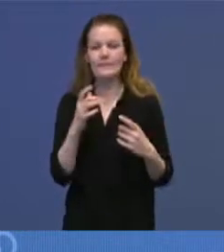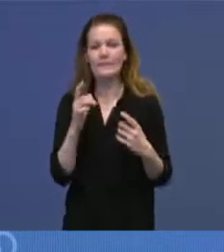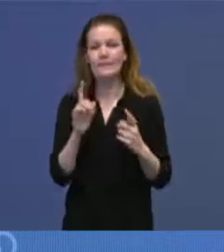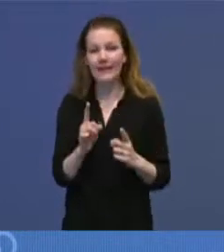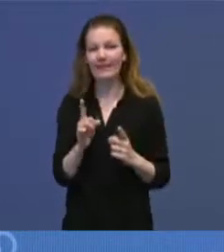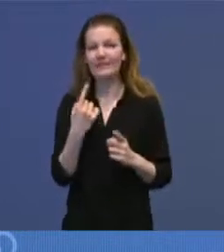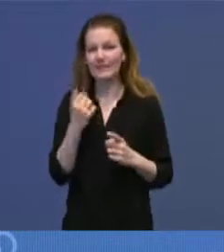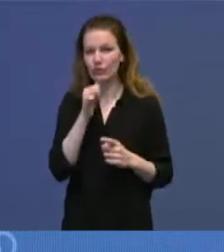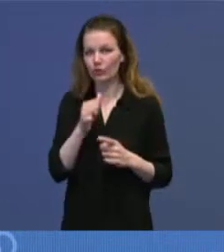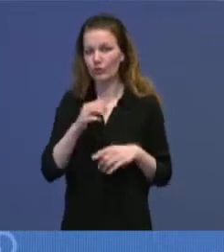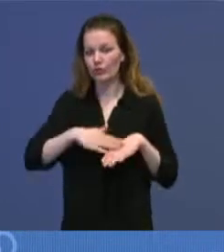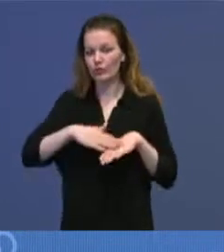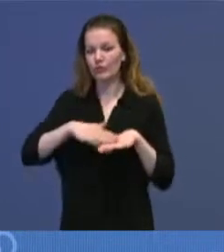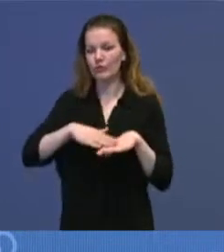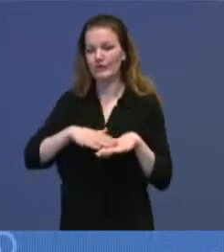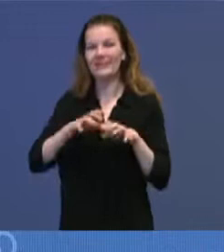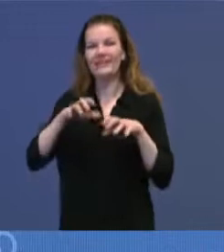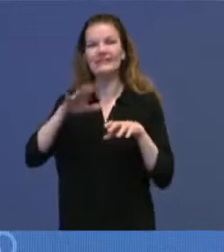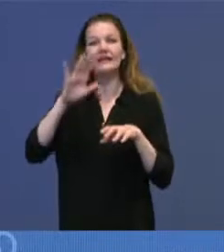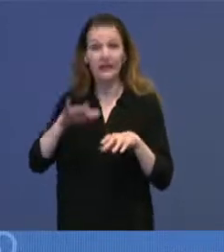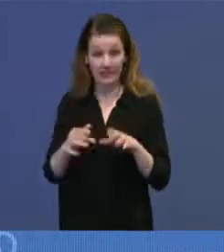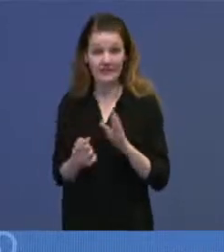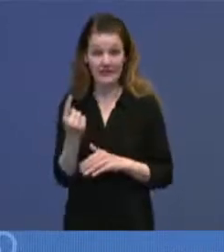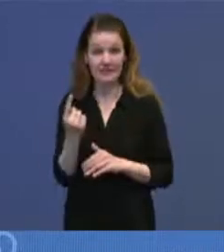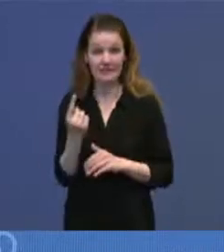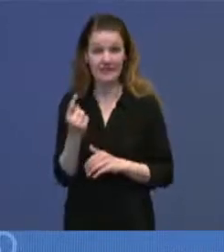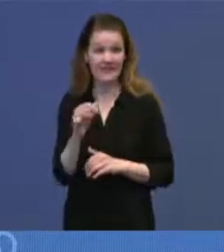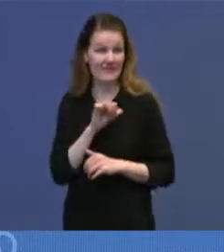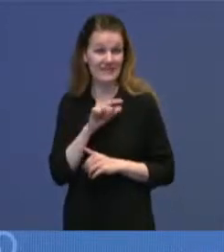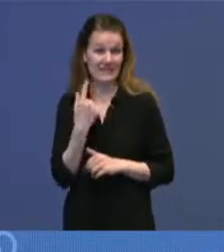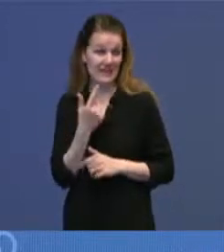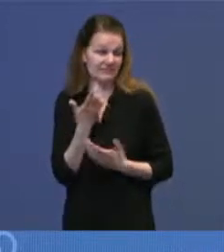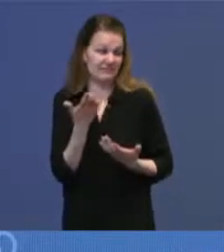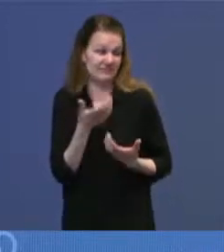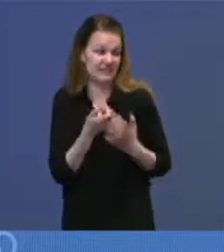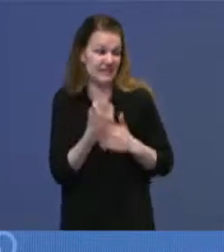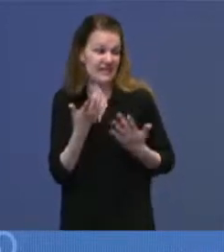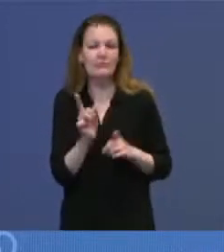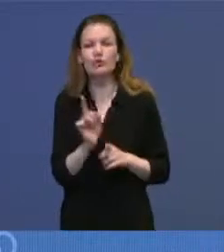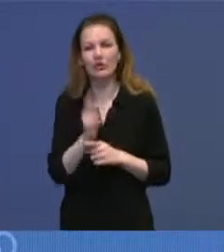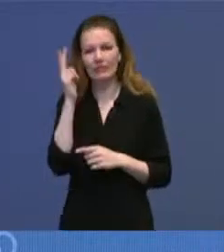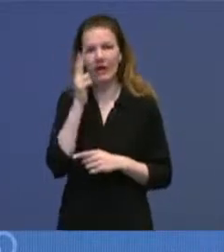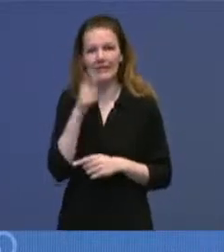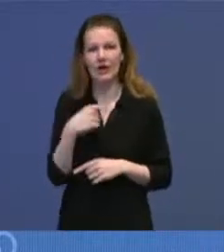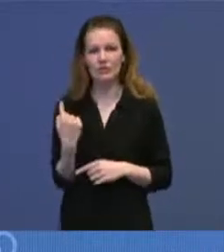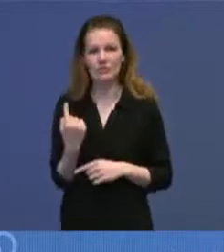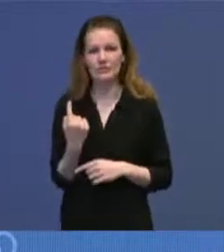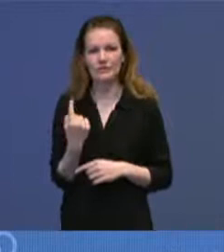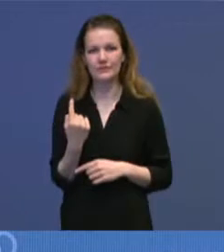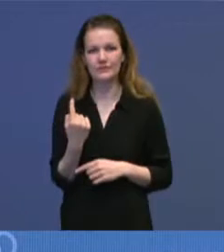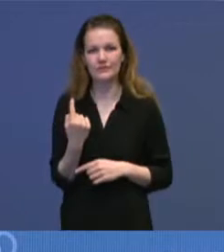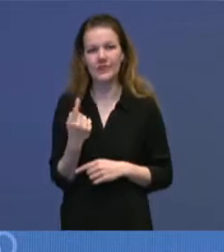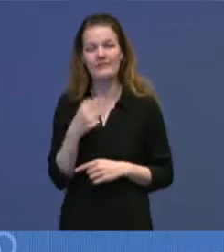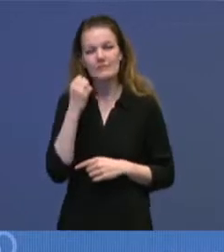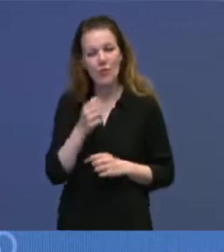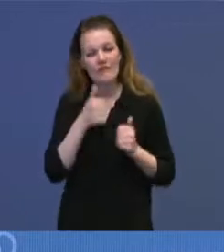være beredt på at det verste skal kunne skje. Det vil være naivt med det vi ser som skjer i Ukraina nå, og